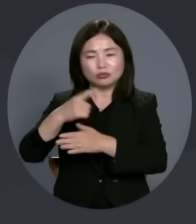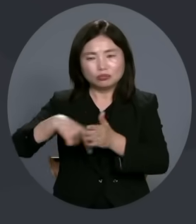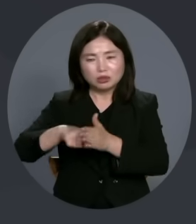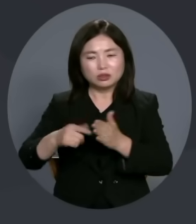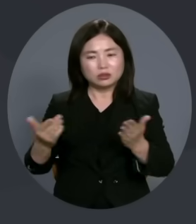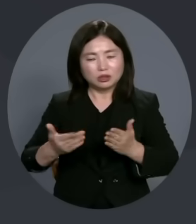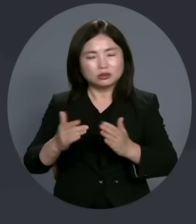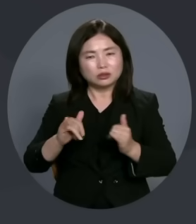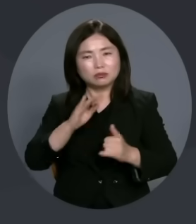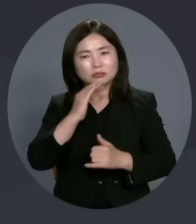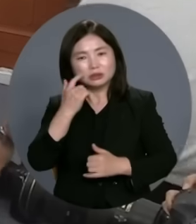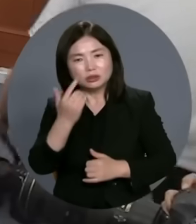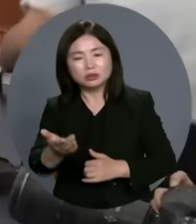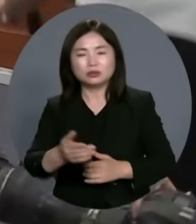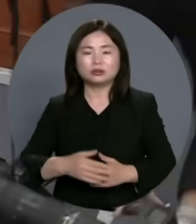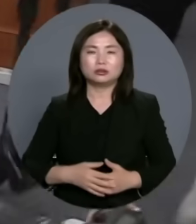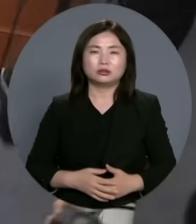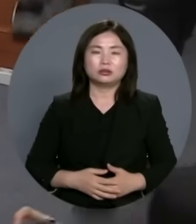일시불 정도입니다.